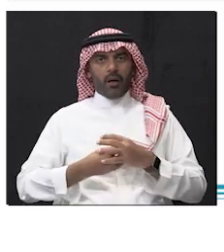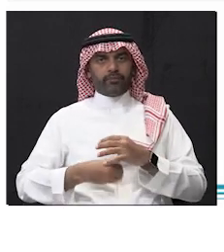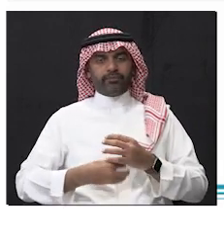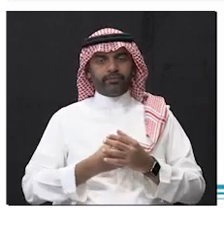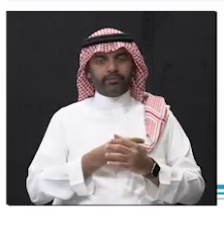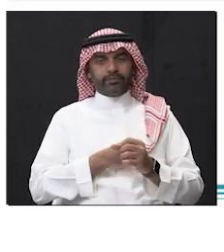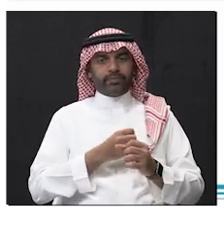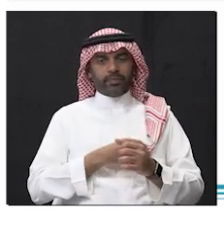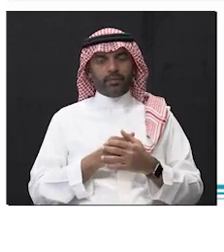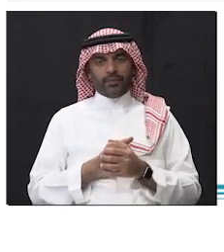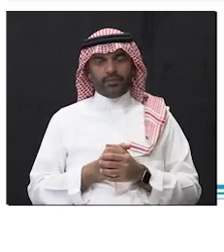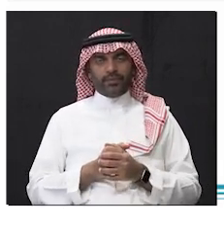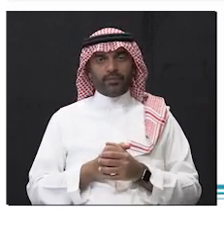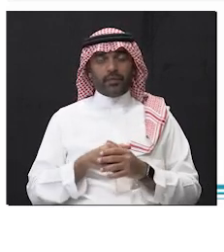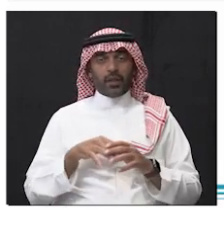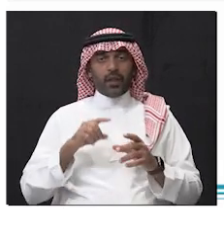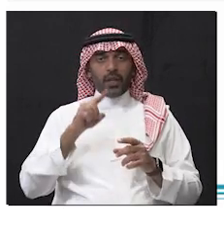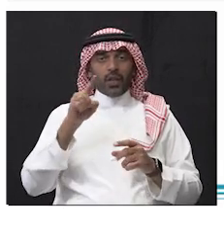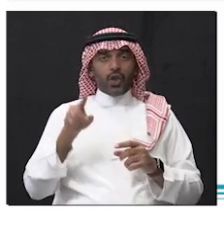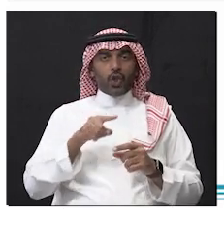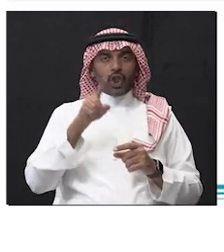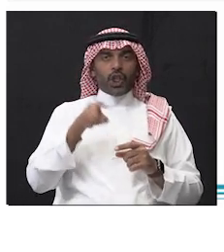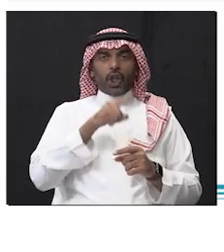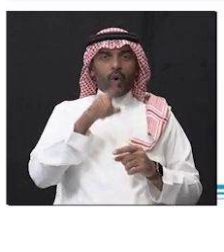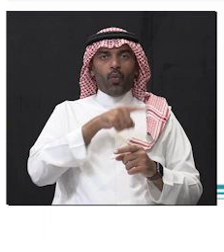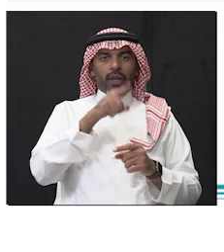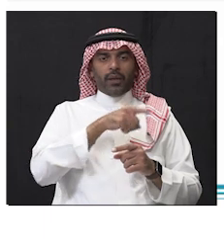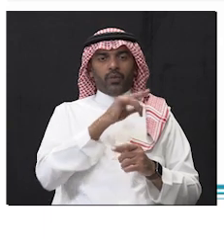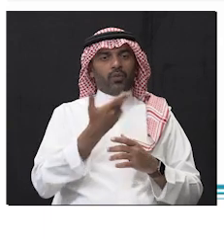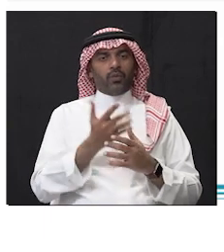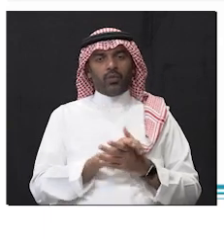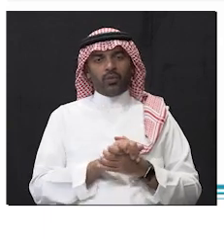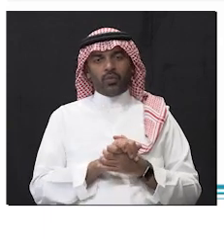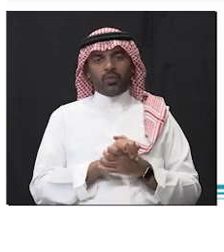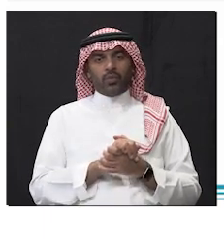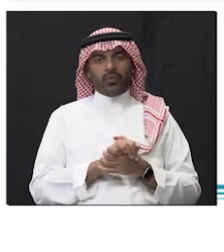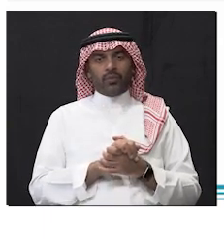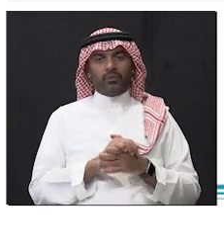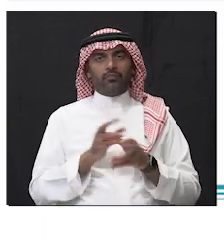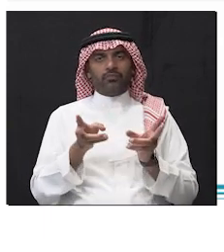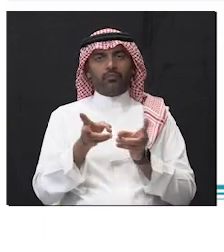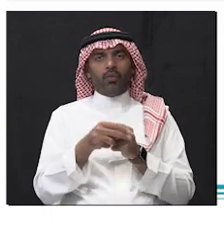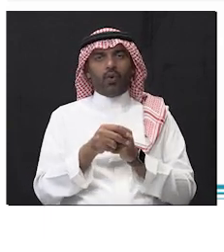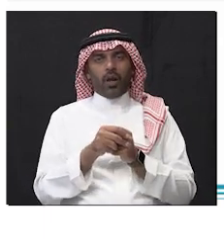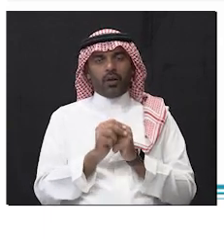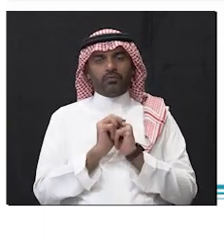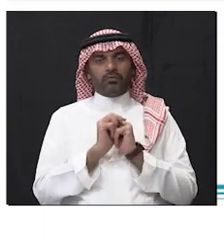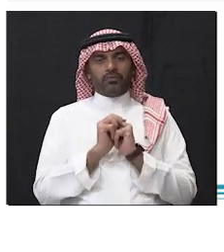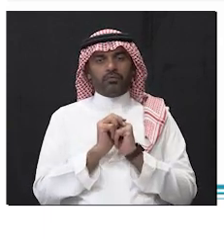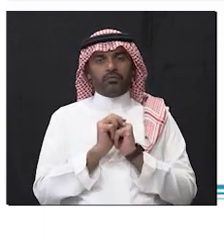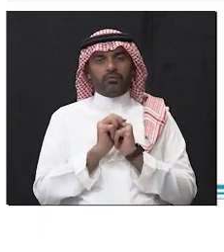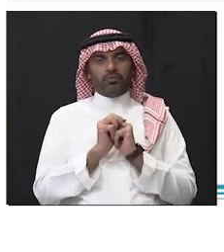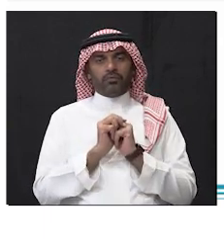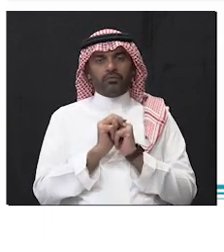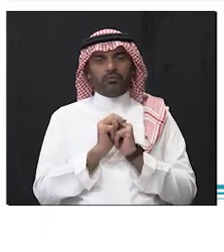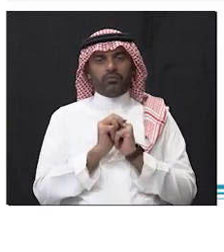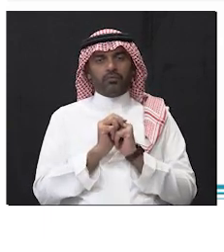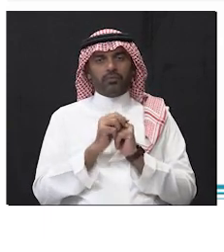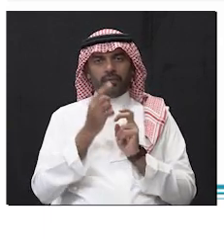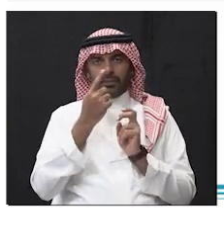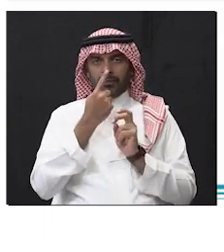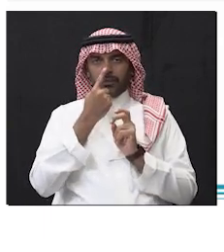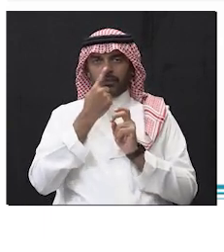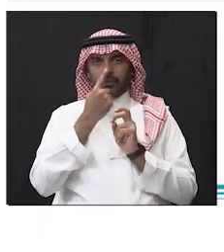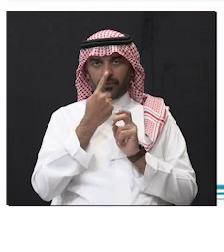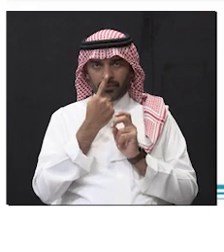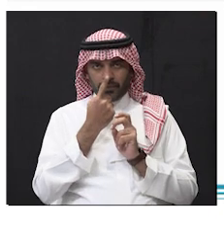كيف يكون الجهاز الدوري؟ هل هو مغلق أم مفتوح؟ أحسنتم، مغلق. التنفس،